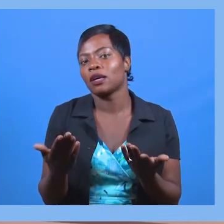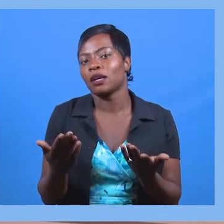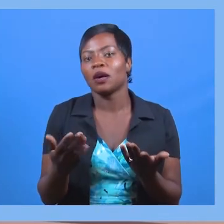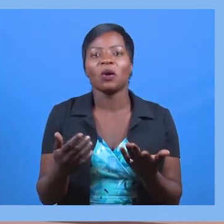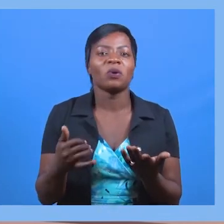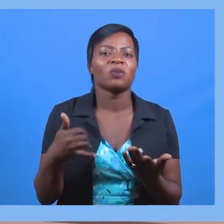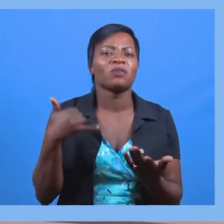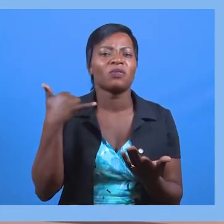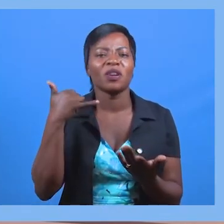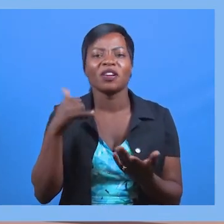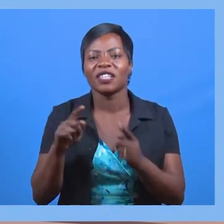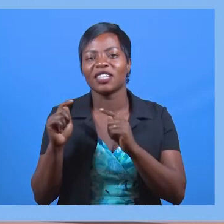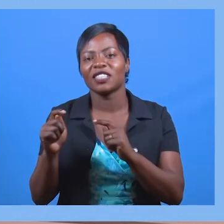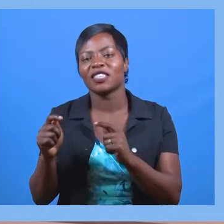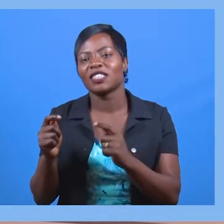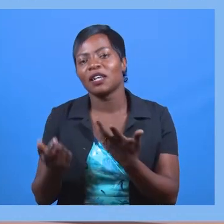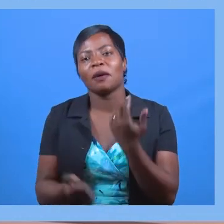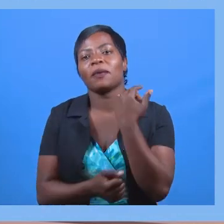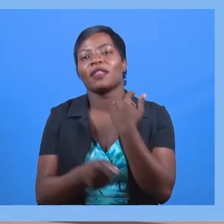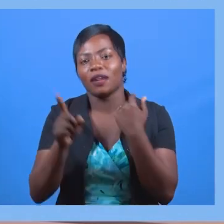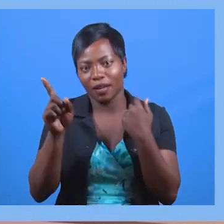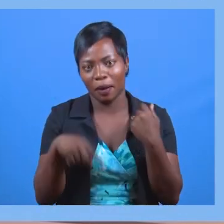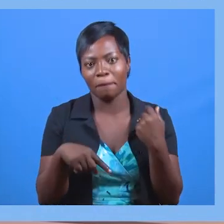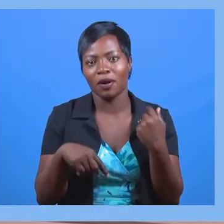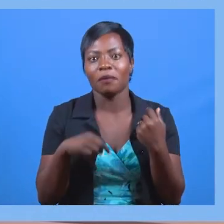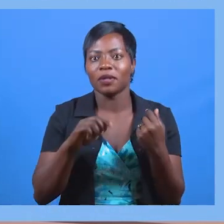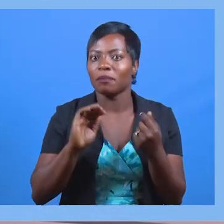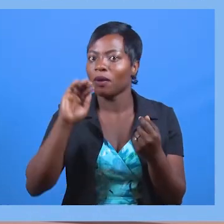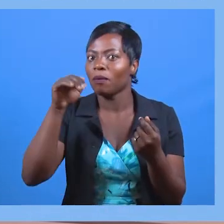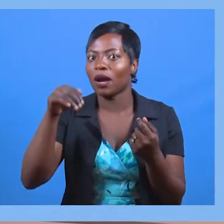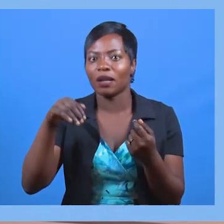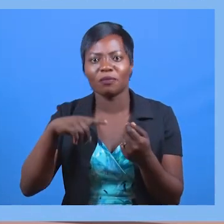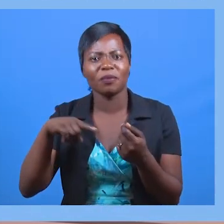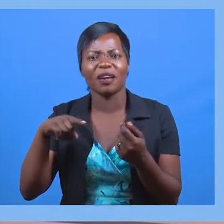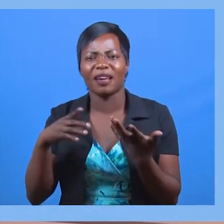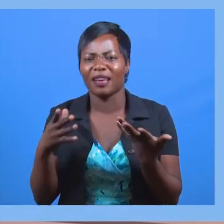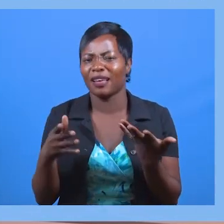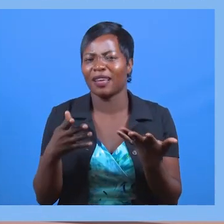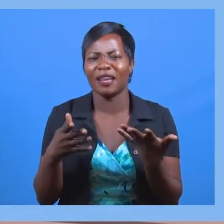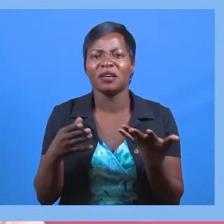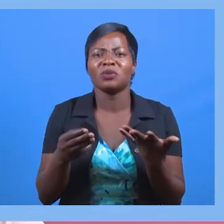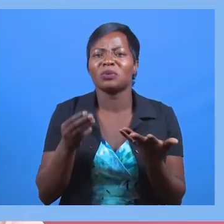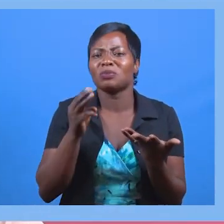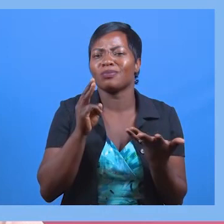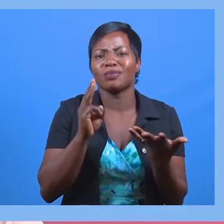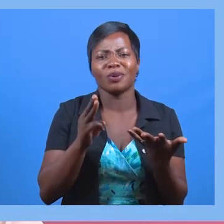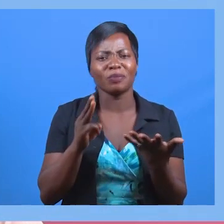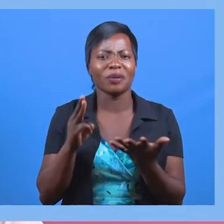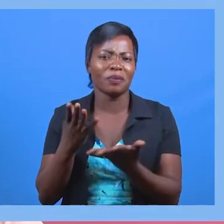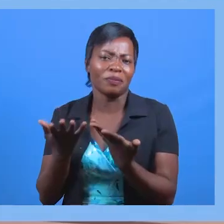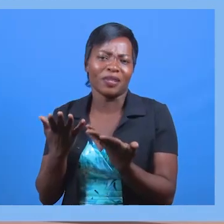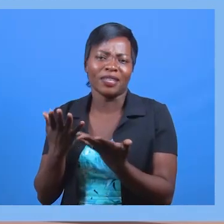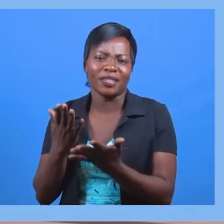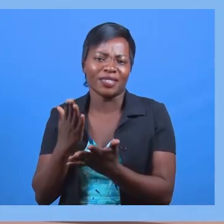nhare, waudza mukoma wake, manje vabva vauyaka, isi tiri kuenda mangwana, waudza shamwari yake, vabva vauyaka, isi tiri kuda kufamba